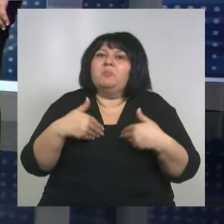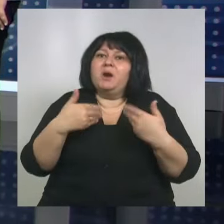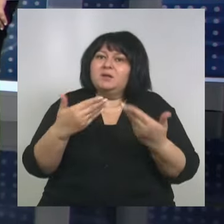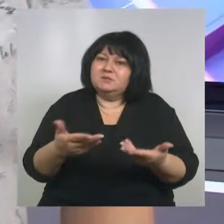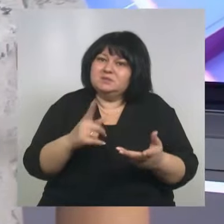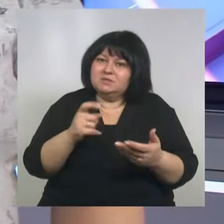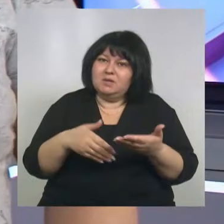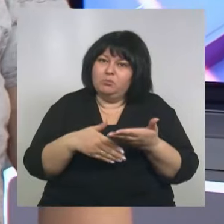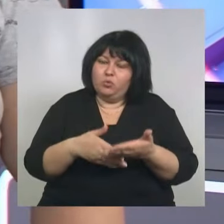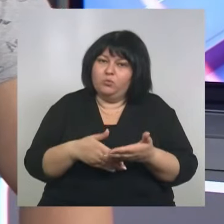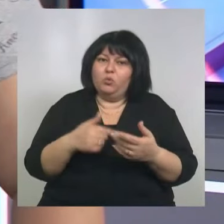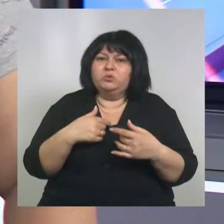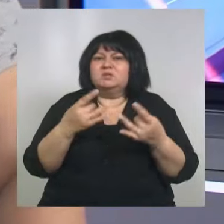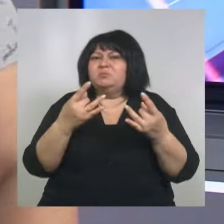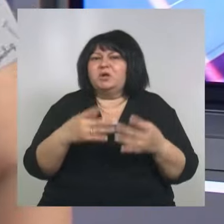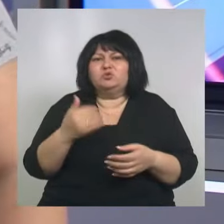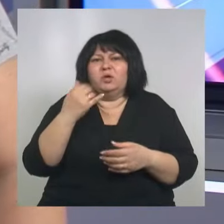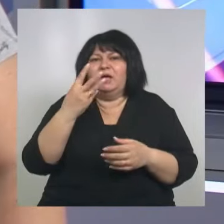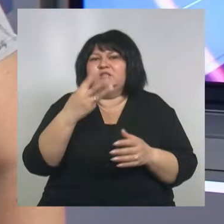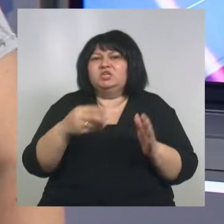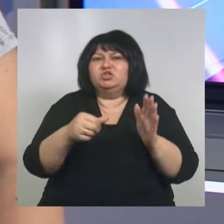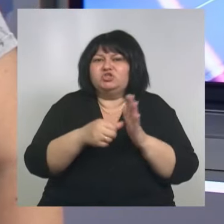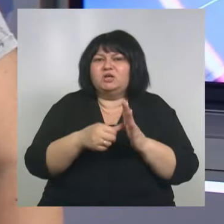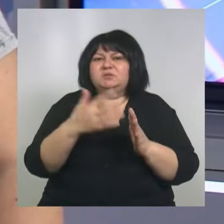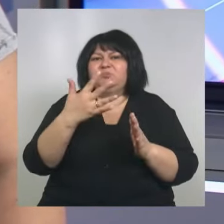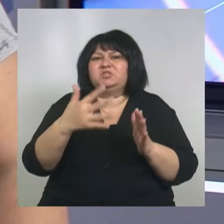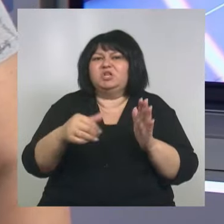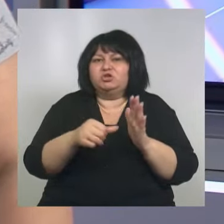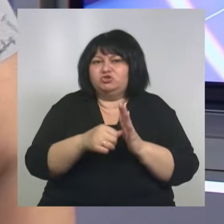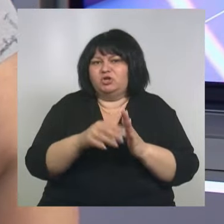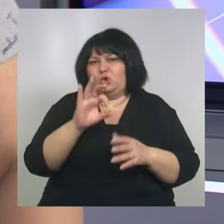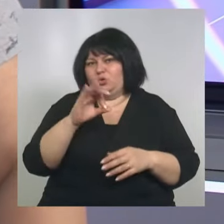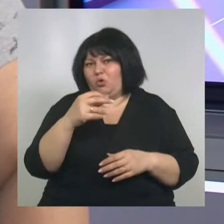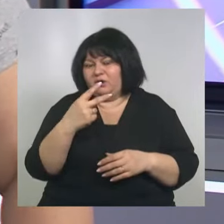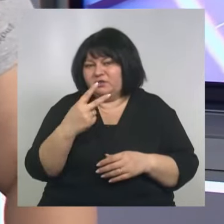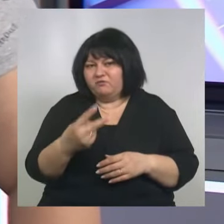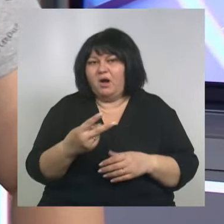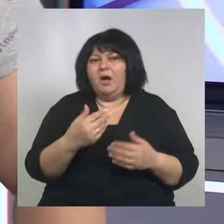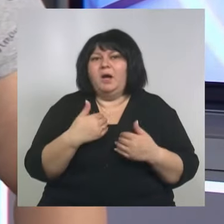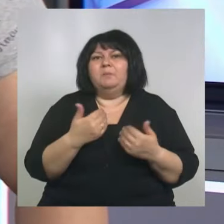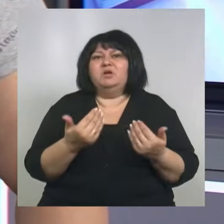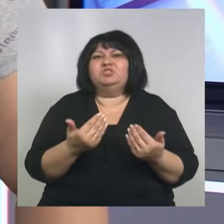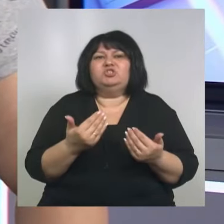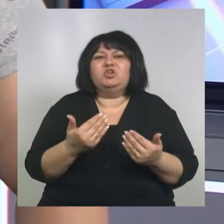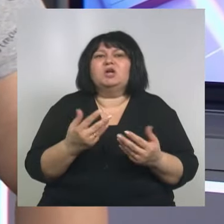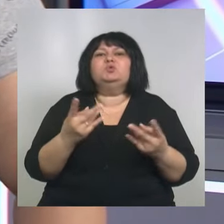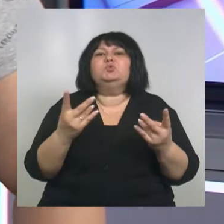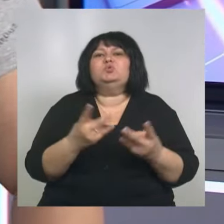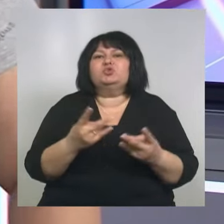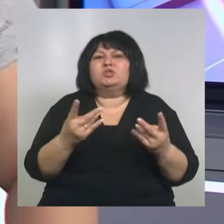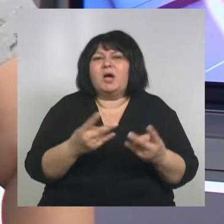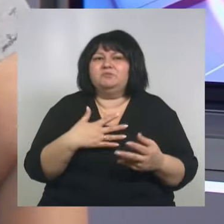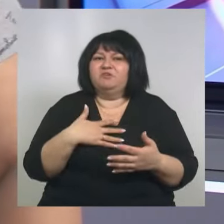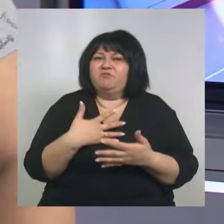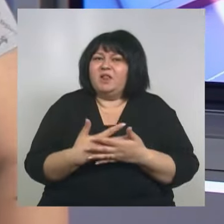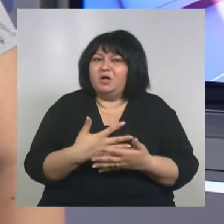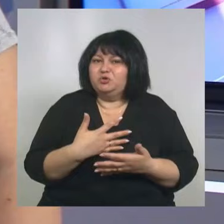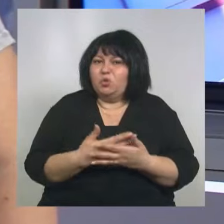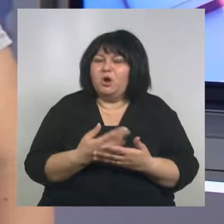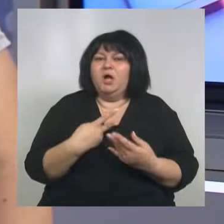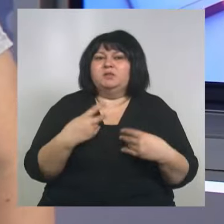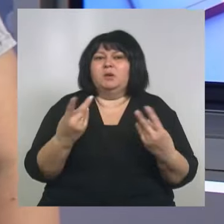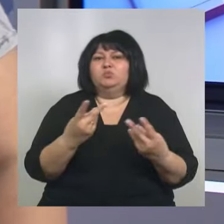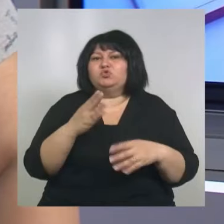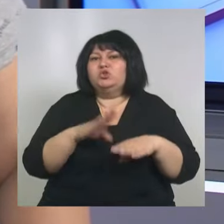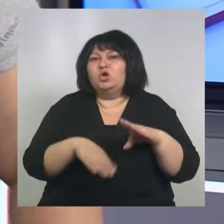помощью У нас очень простой телефон 3656 02 Вот мы сейчас как никогда нуждаемся в волонтёра нам нужны руки мы